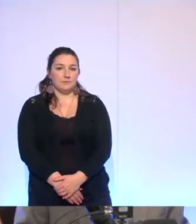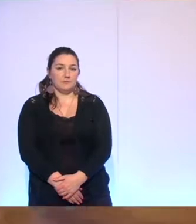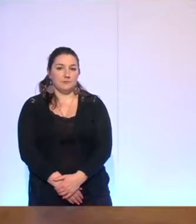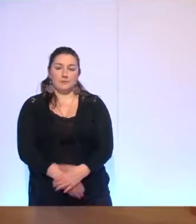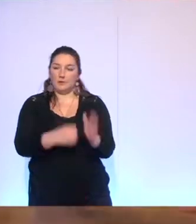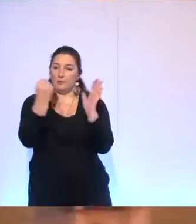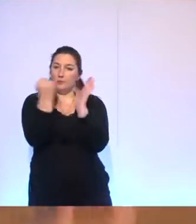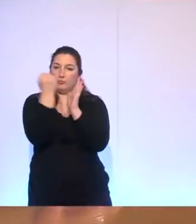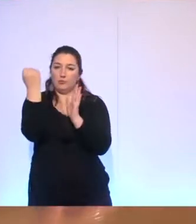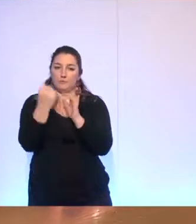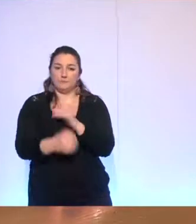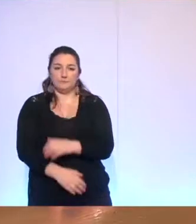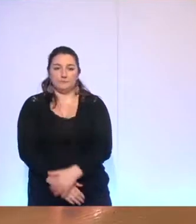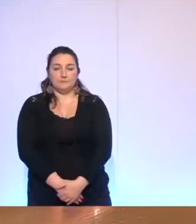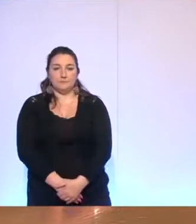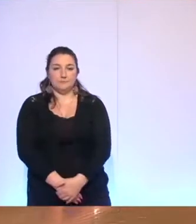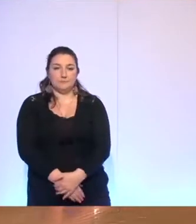Pour.